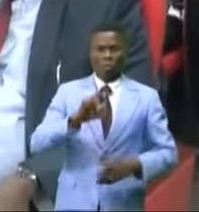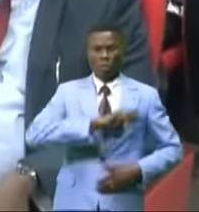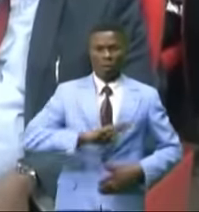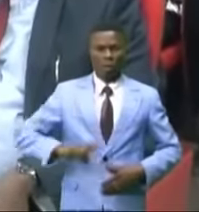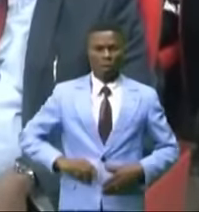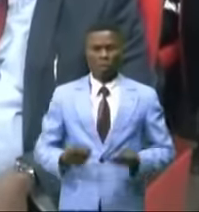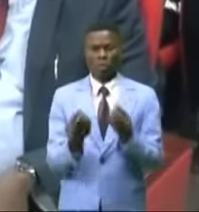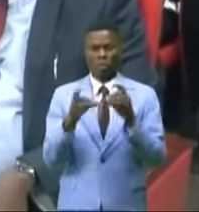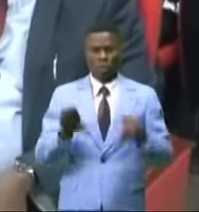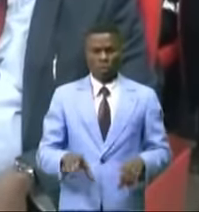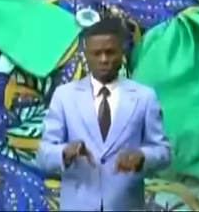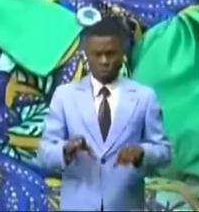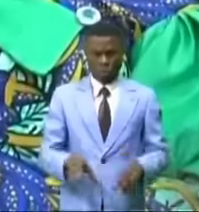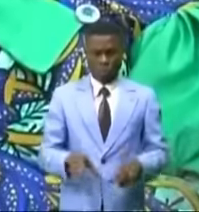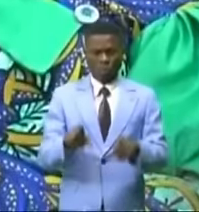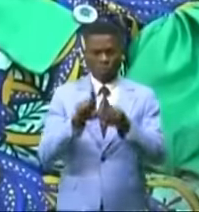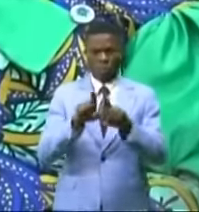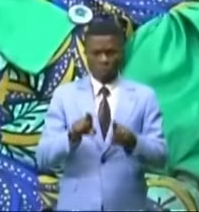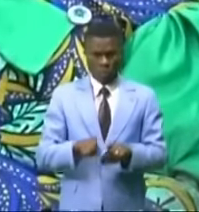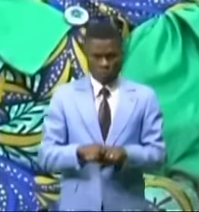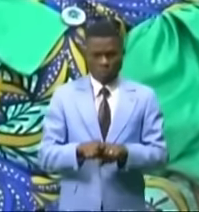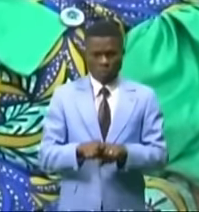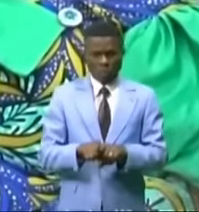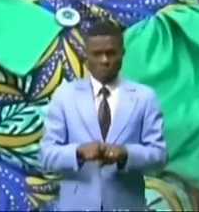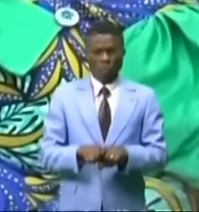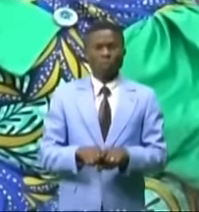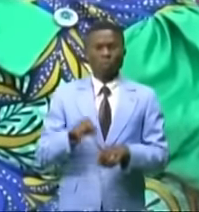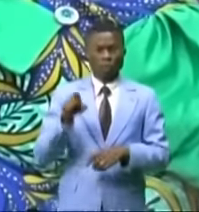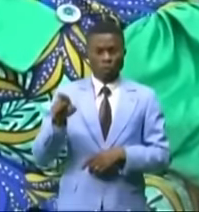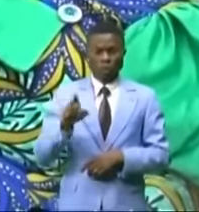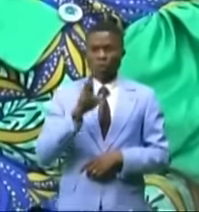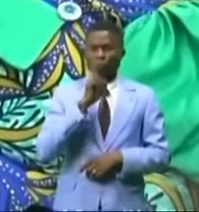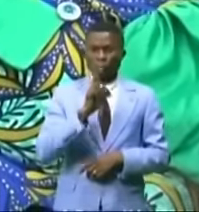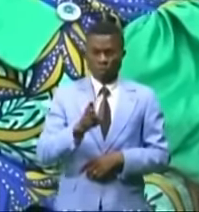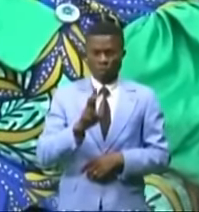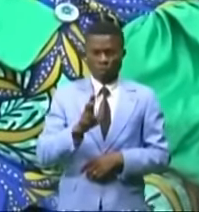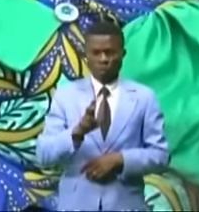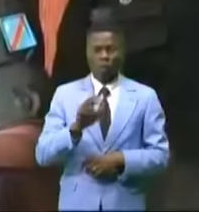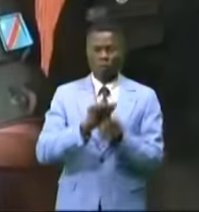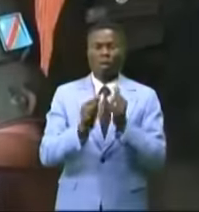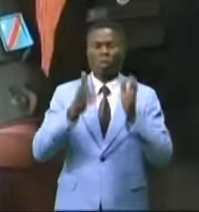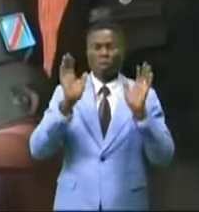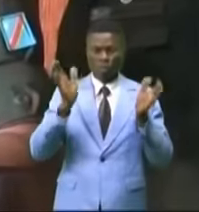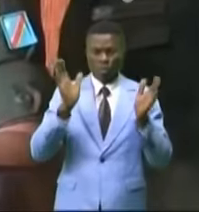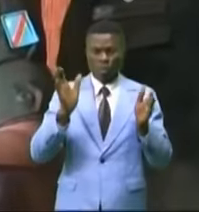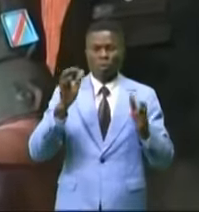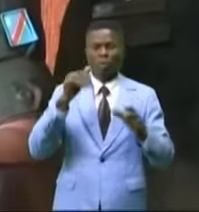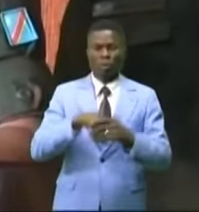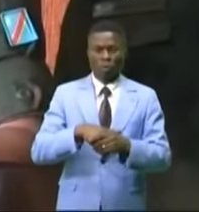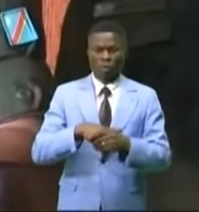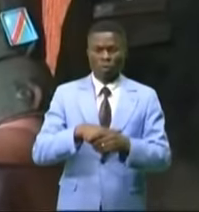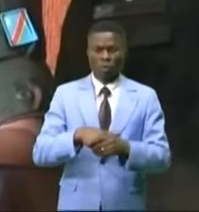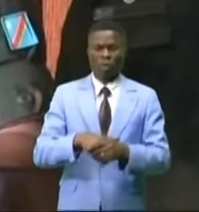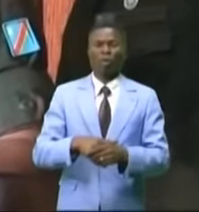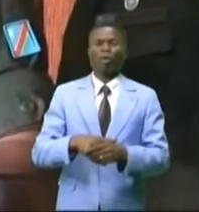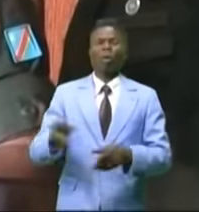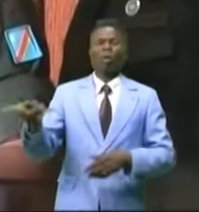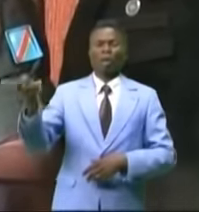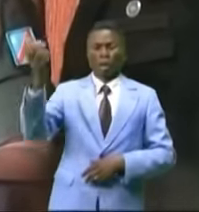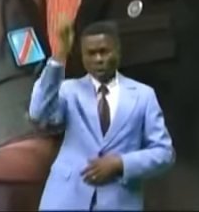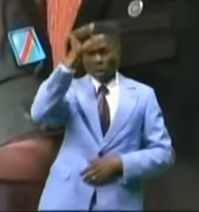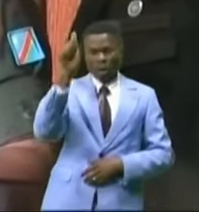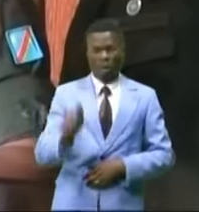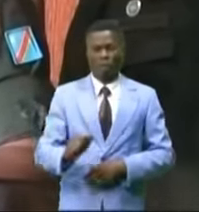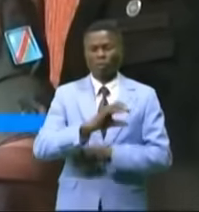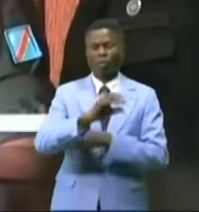du Congo et qui a certainement des répercussions dans la région, dans la sous-région de